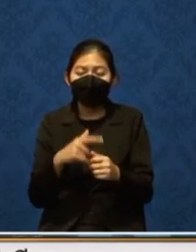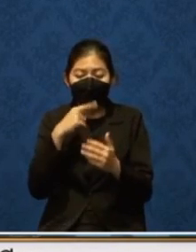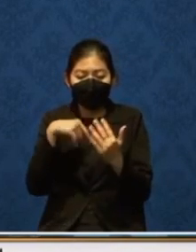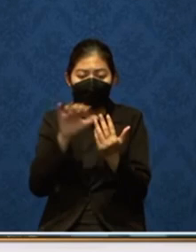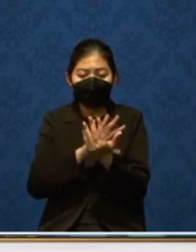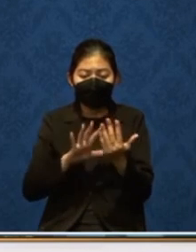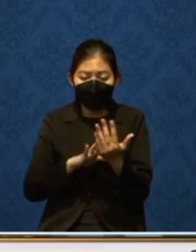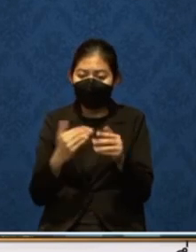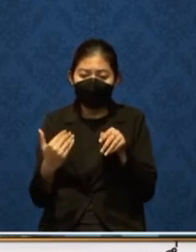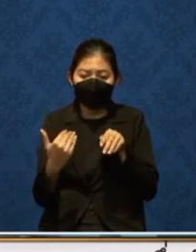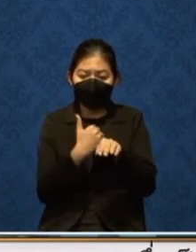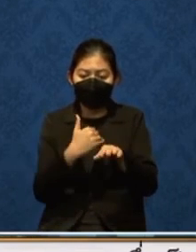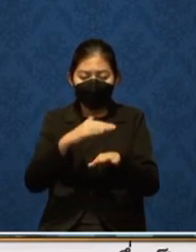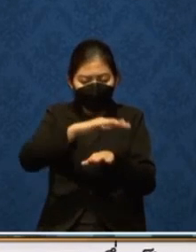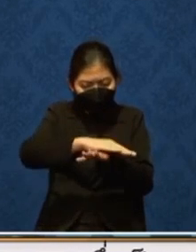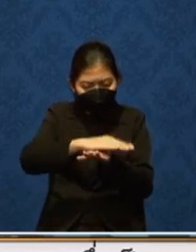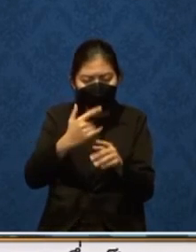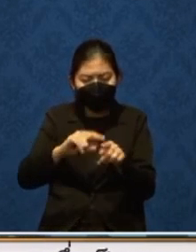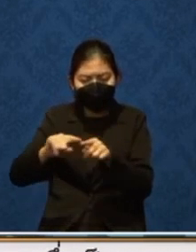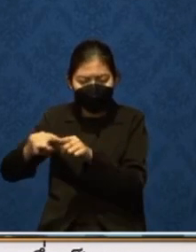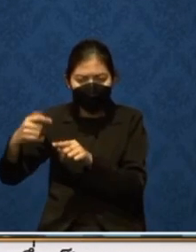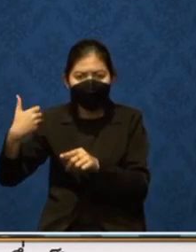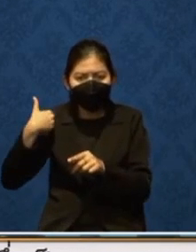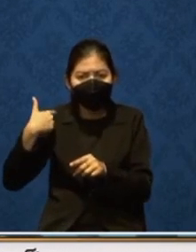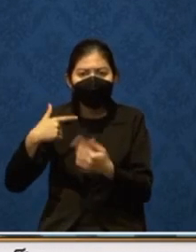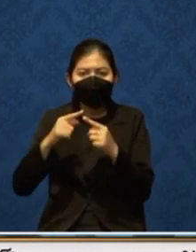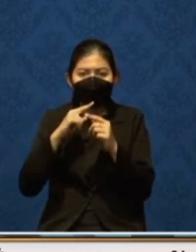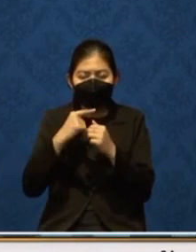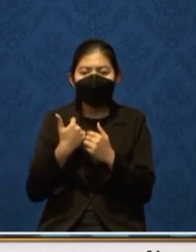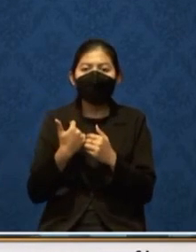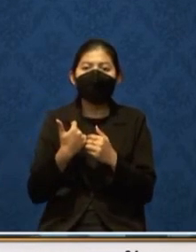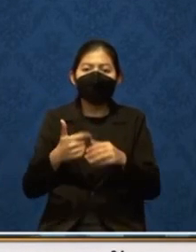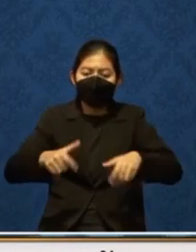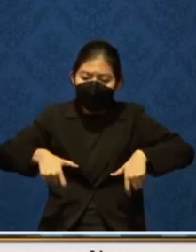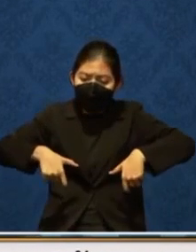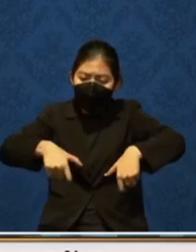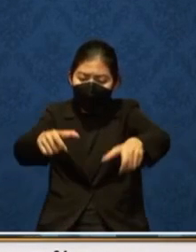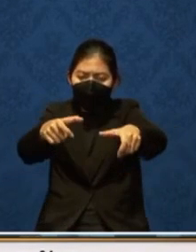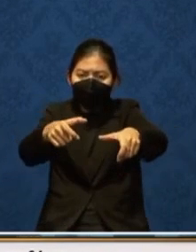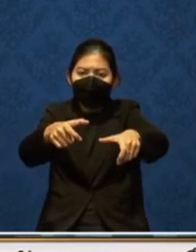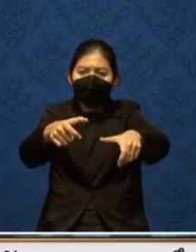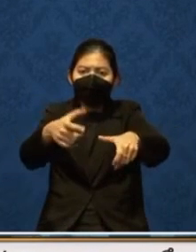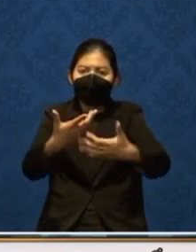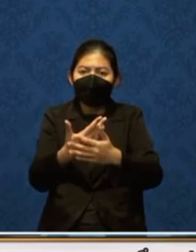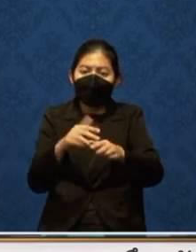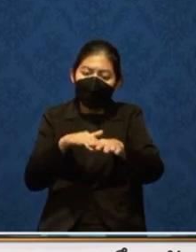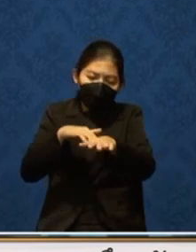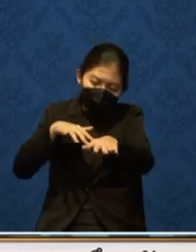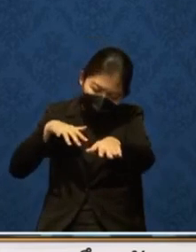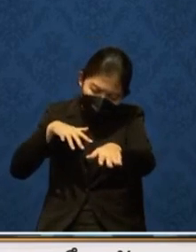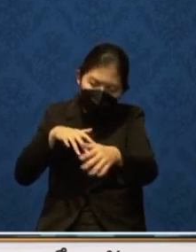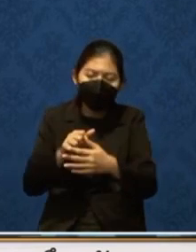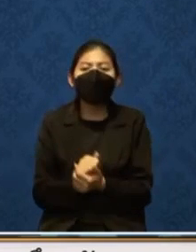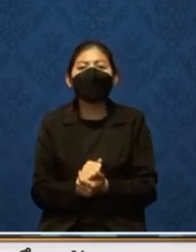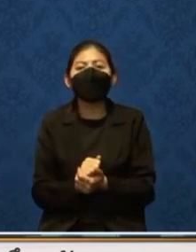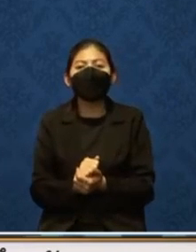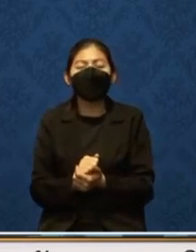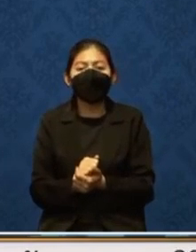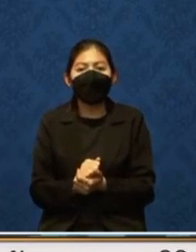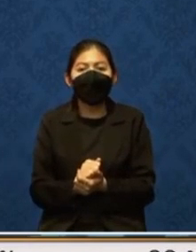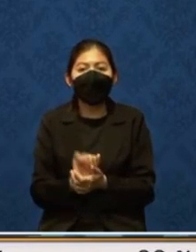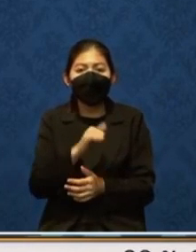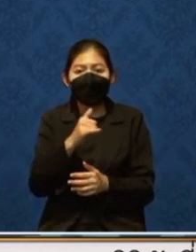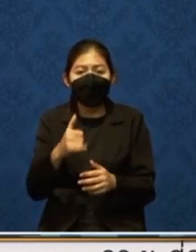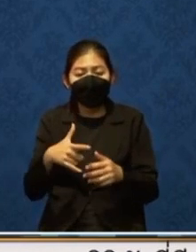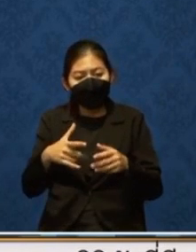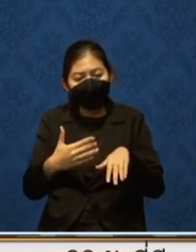อยู่แล้วการทเราไปทำ motorway มักเหมือนเปการเพิ่มคามจให้กัระบบถนนอกเท่าตัวโดย motorway บางส่วน